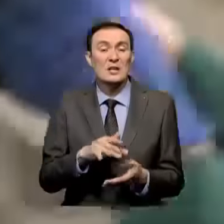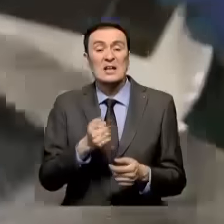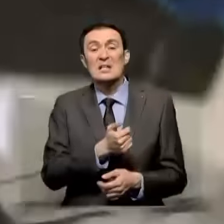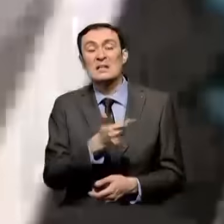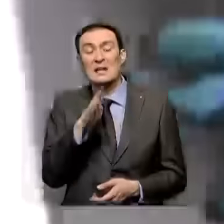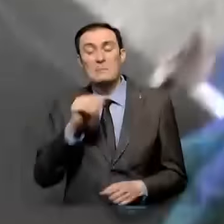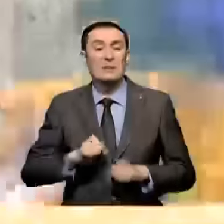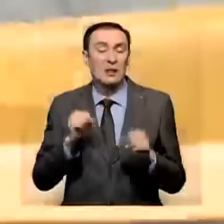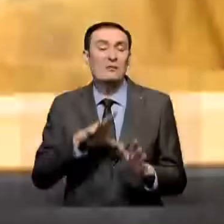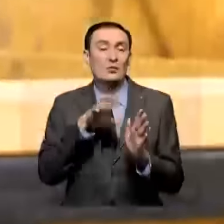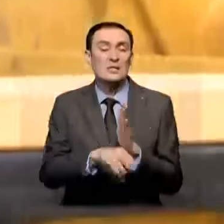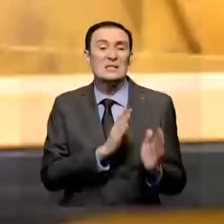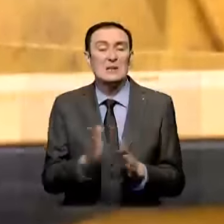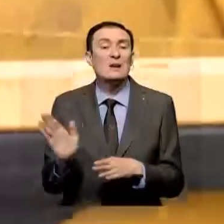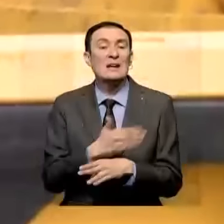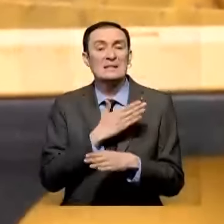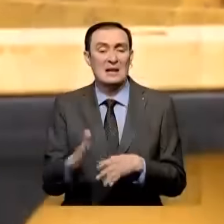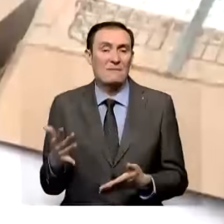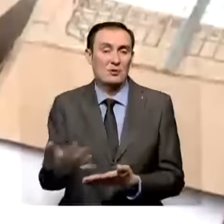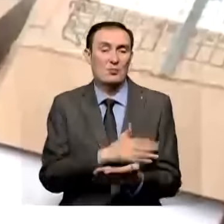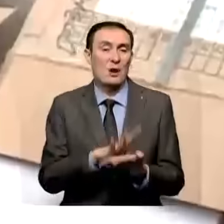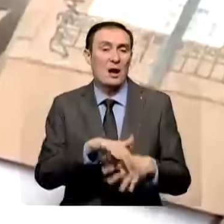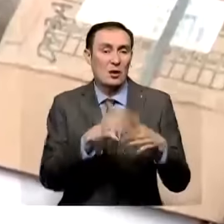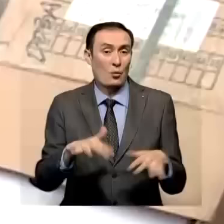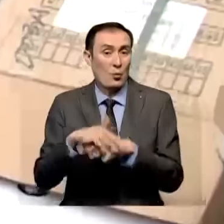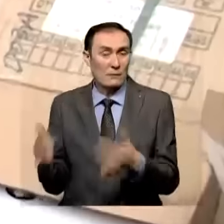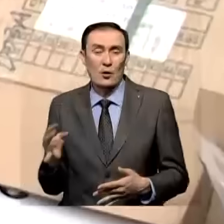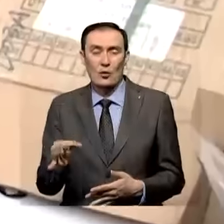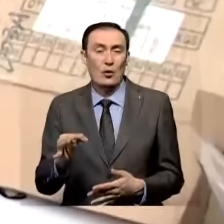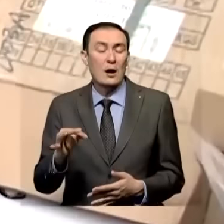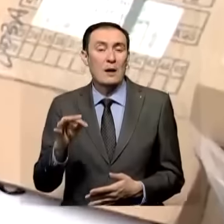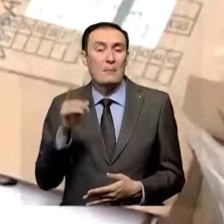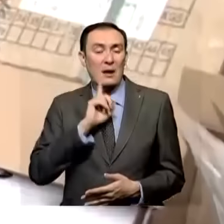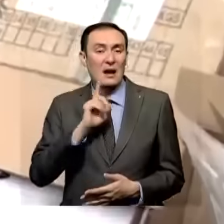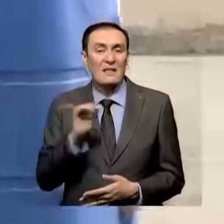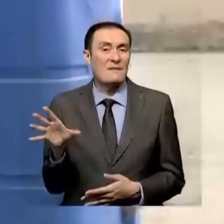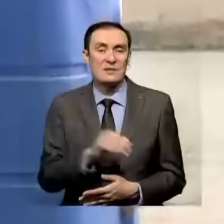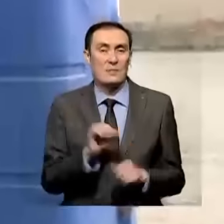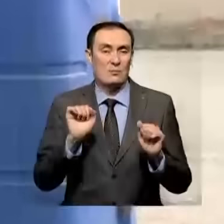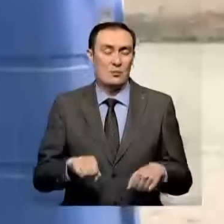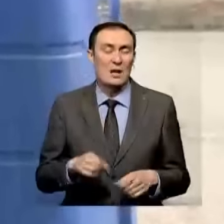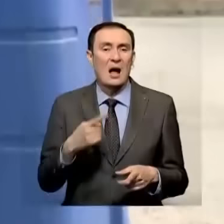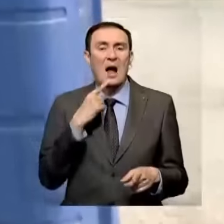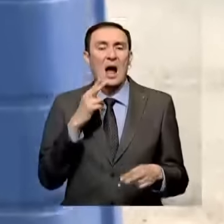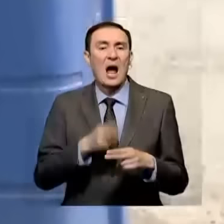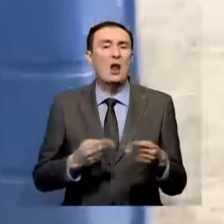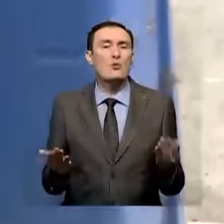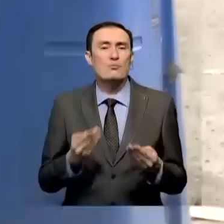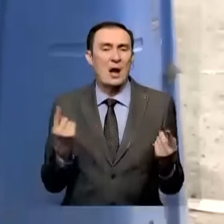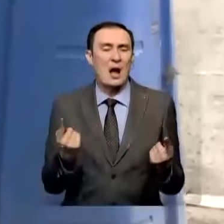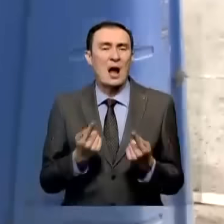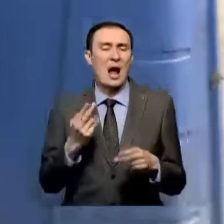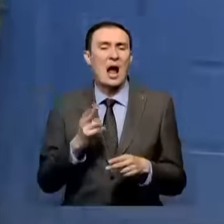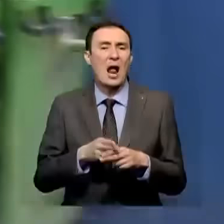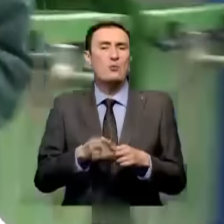несколько лет пытаются внедрить систему раздельного сбора отходов. Но идею поддерживают не все. Алюминий, да, например, вот